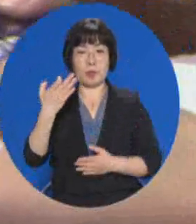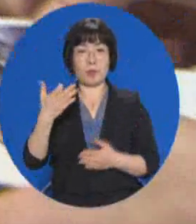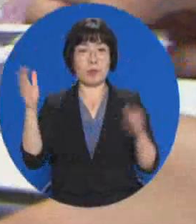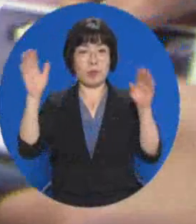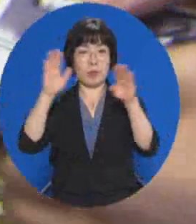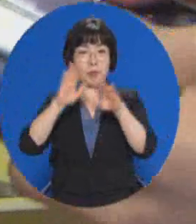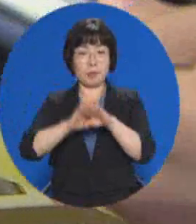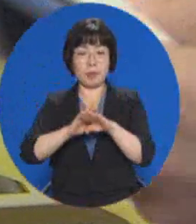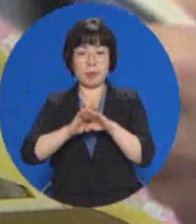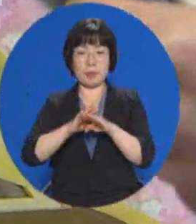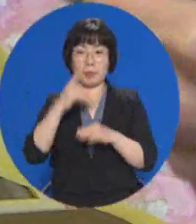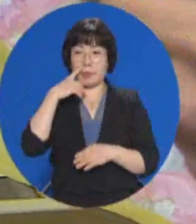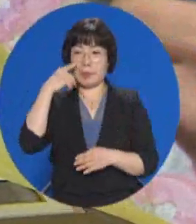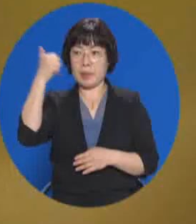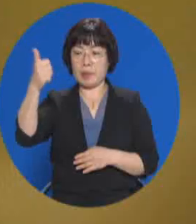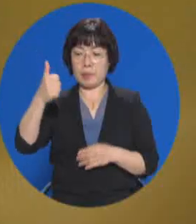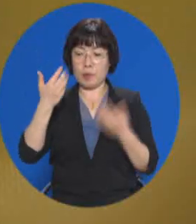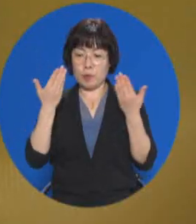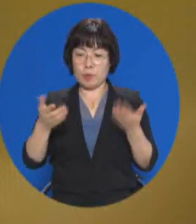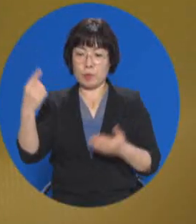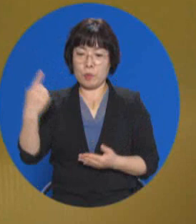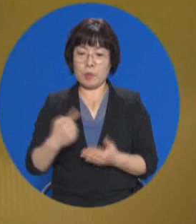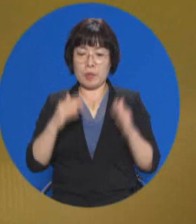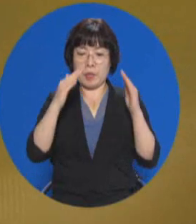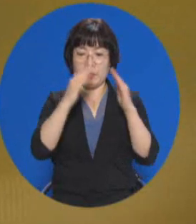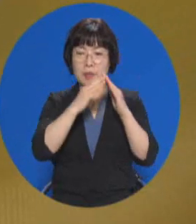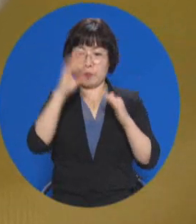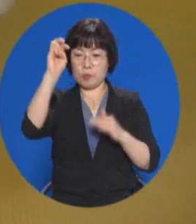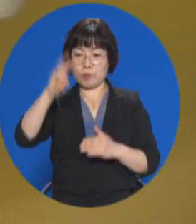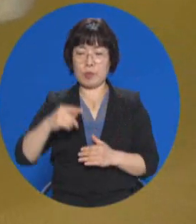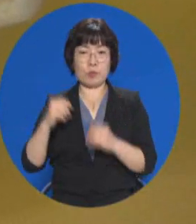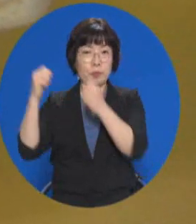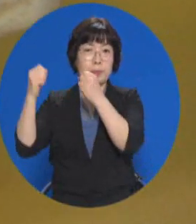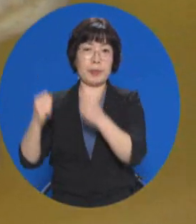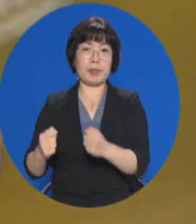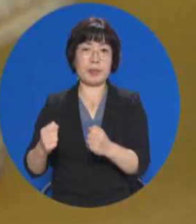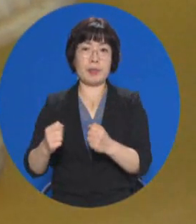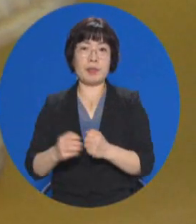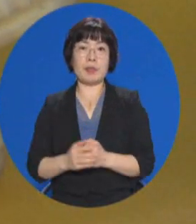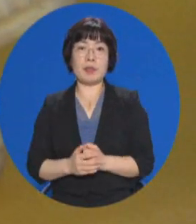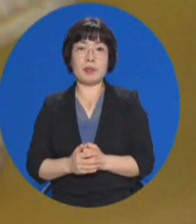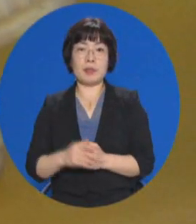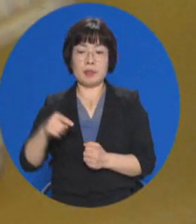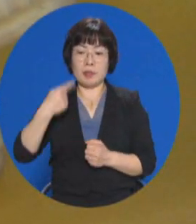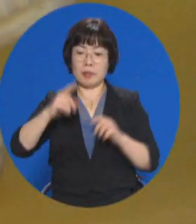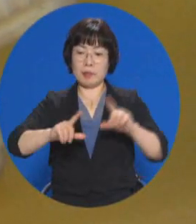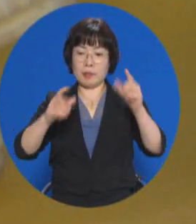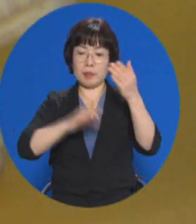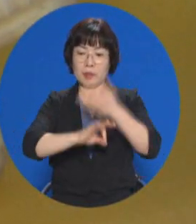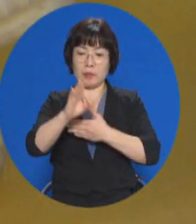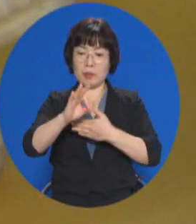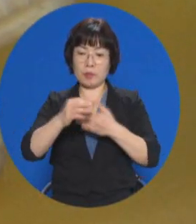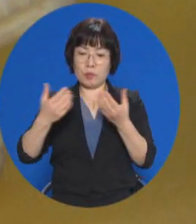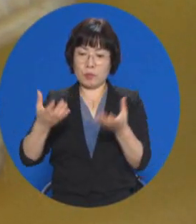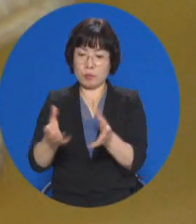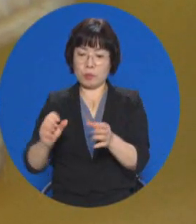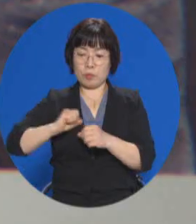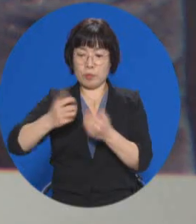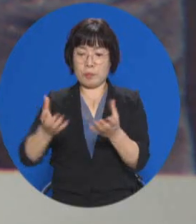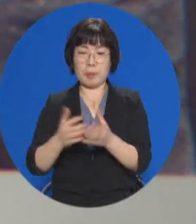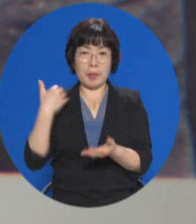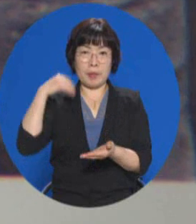박 씨의 아버지는 휴가를 나와 본가인 광주에 있었습니다. 다음 날 아침 부대로 복귀하던